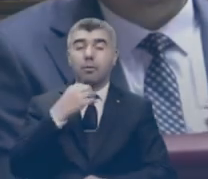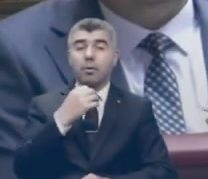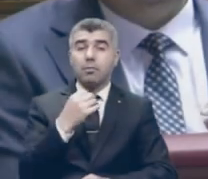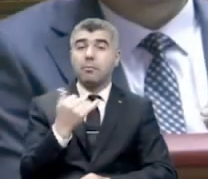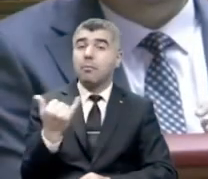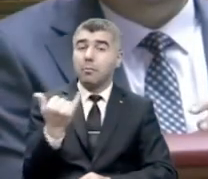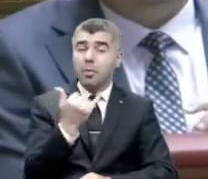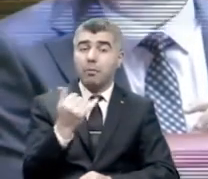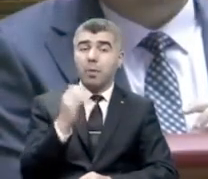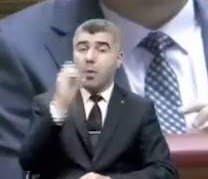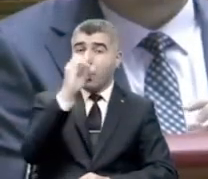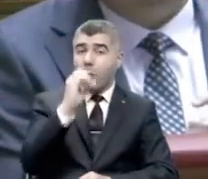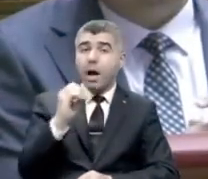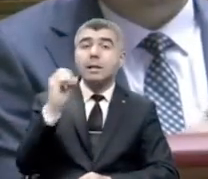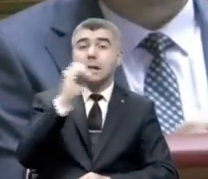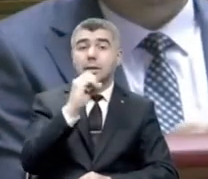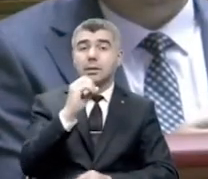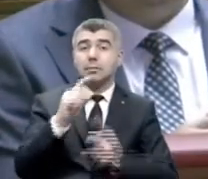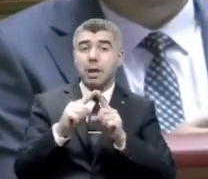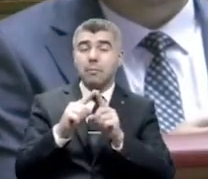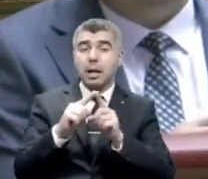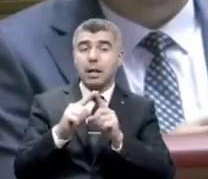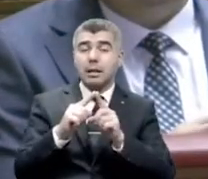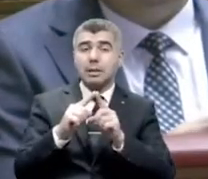تكون عندك ورزازات